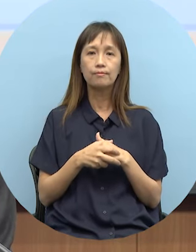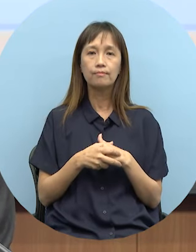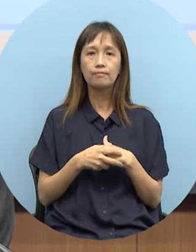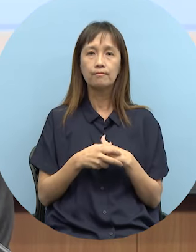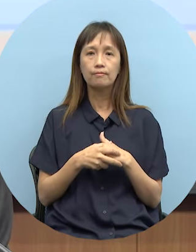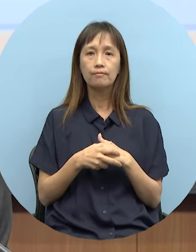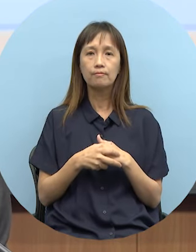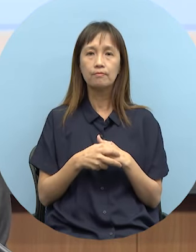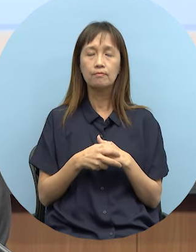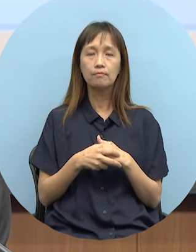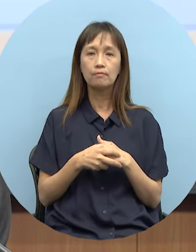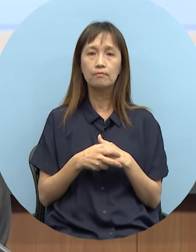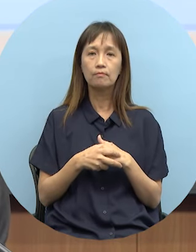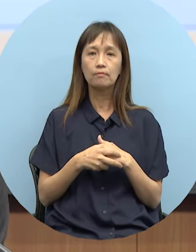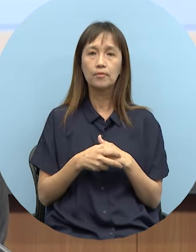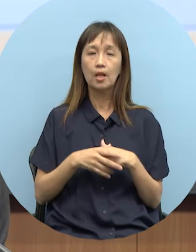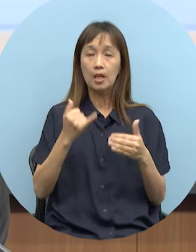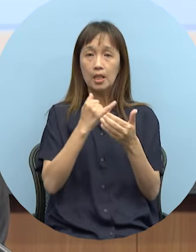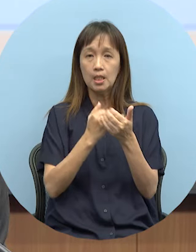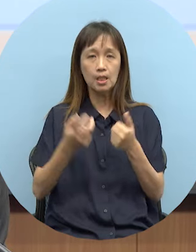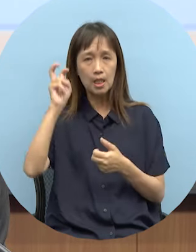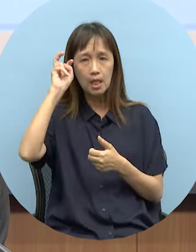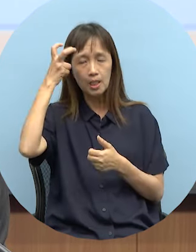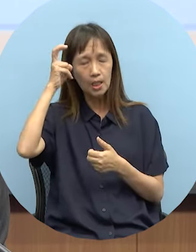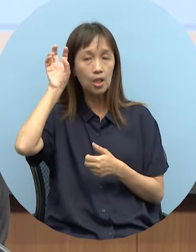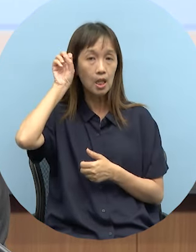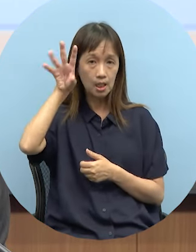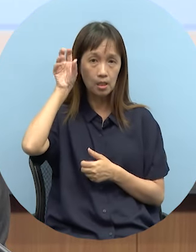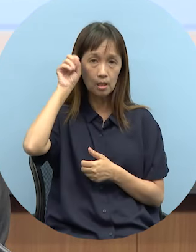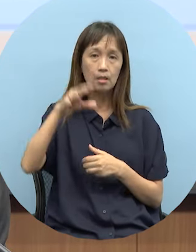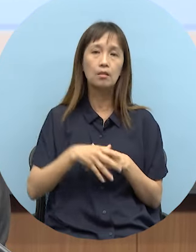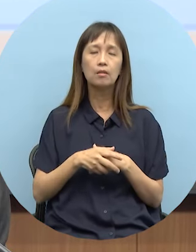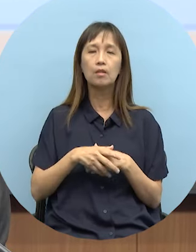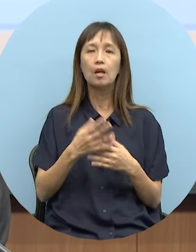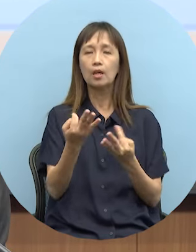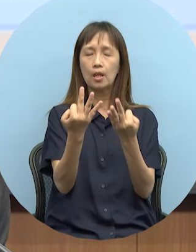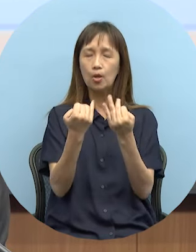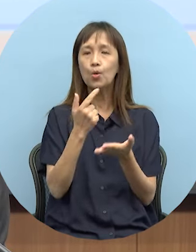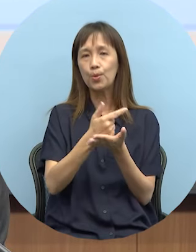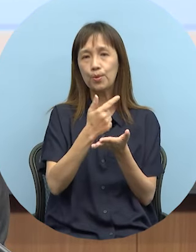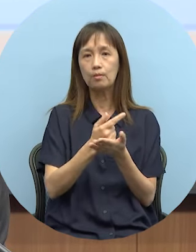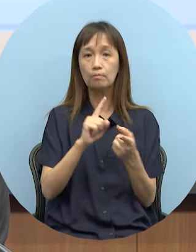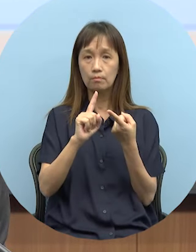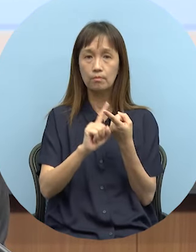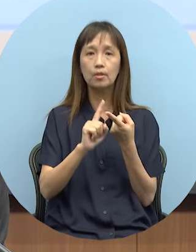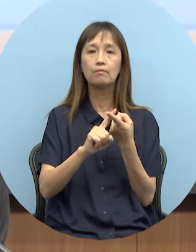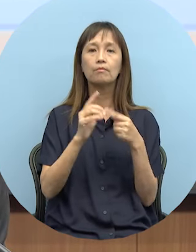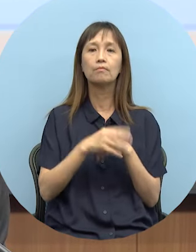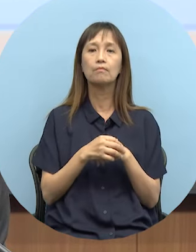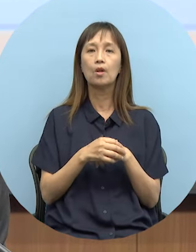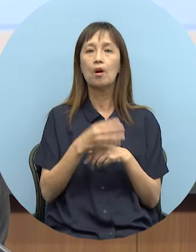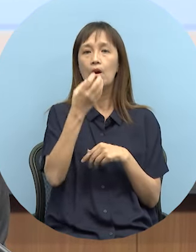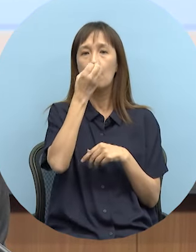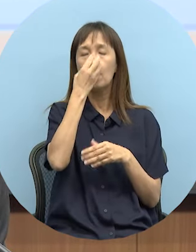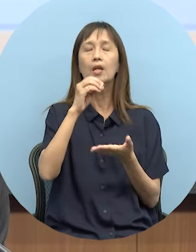咁我哋生長研究嘅建議咧係有幾個重點啦。咁首先第一就係香港係需